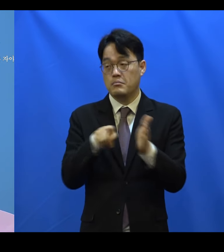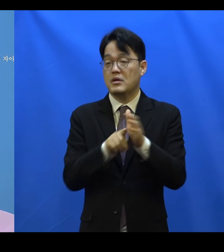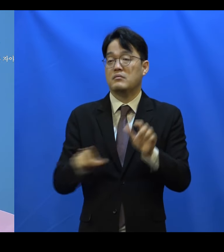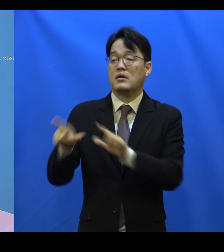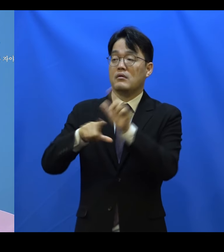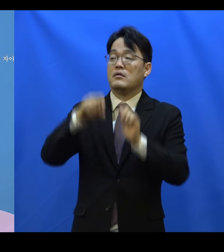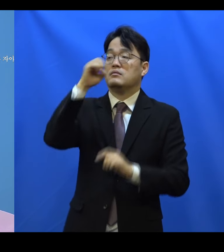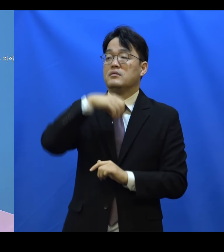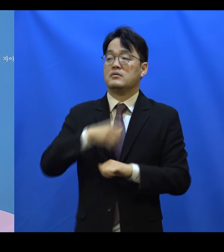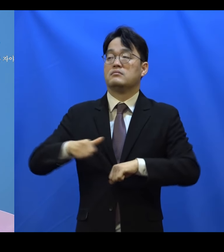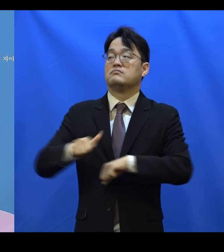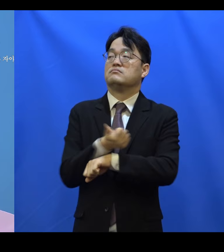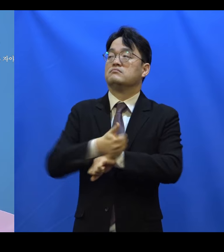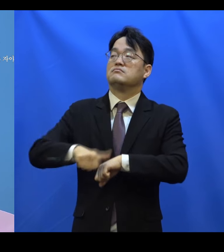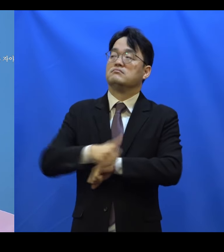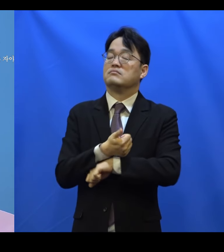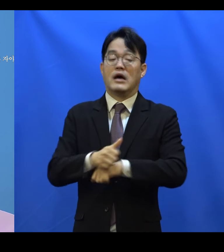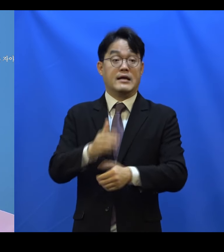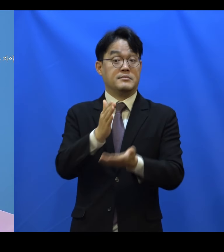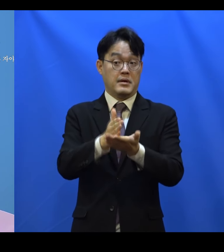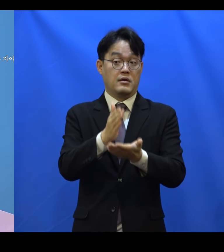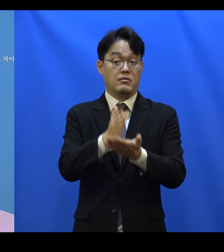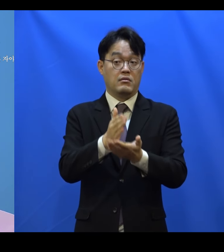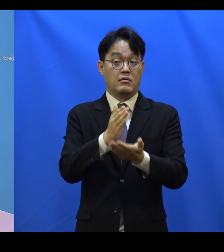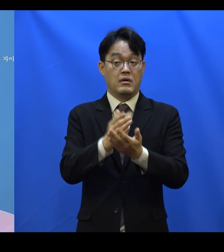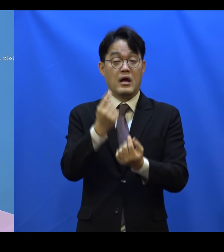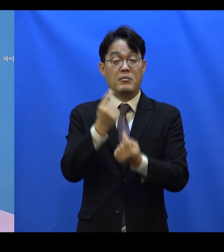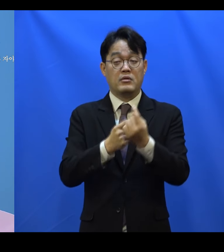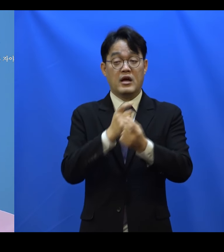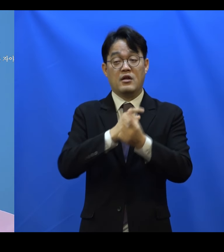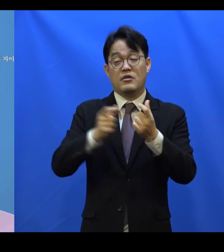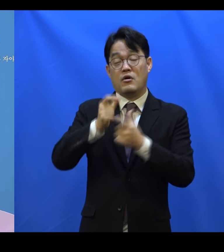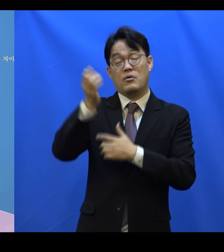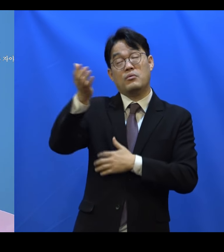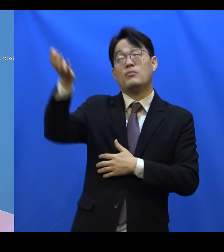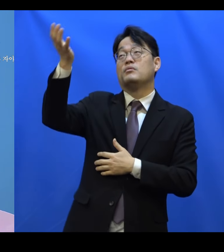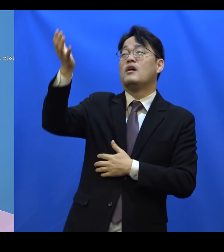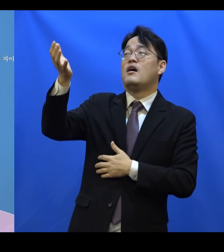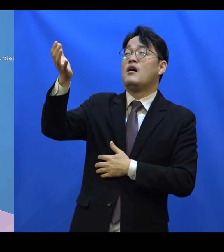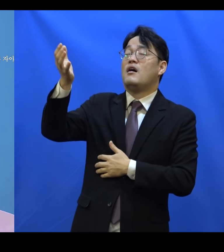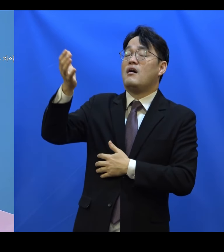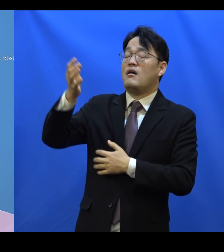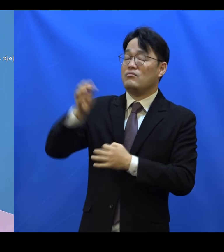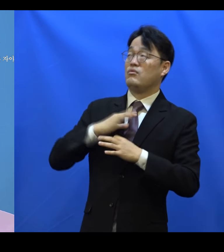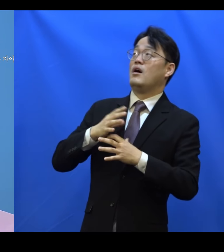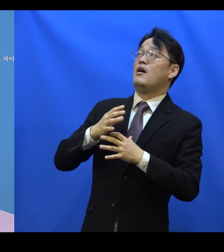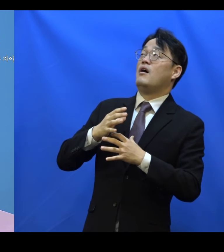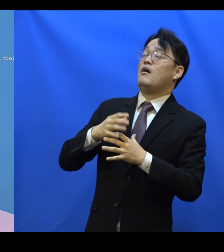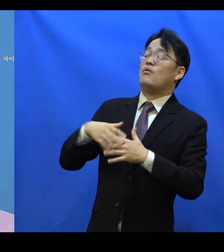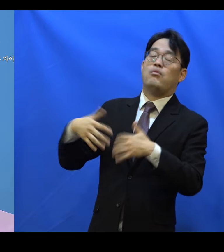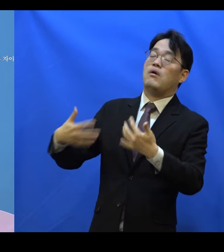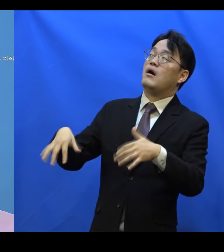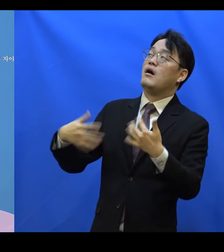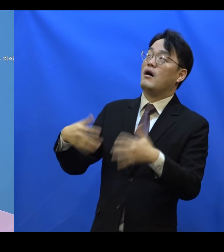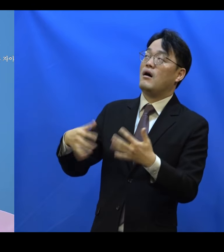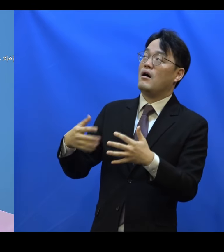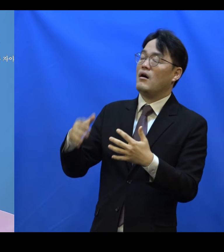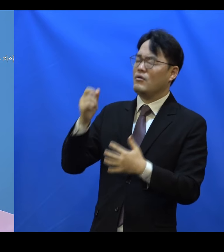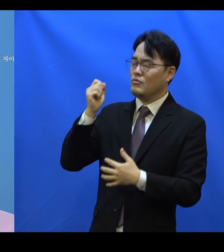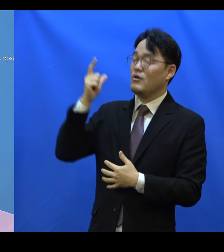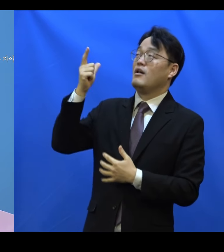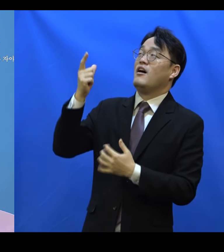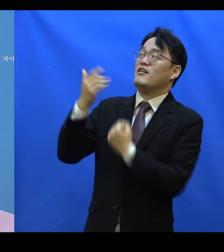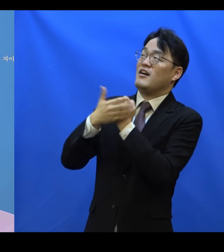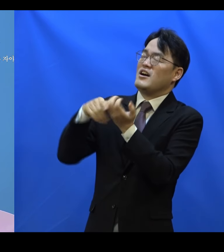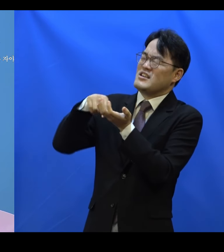이제 그런데 그건 이제 착각입니다. 아가스가 우리를 좀 더 이제 깊은 곳으로 데려가고자